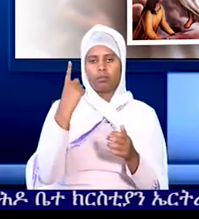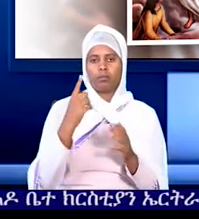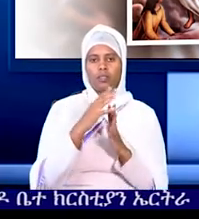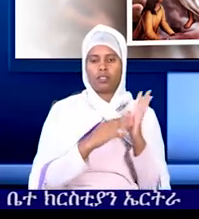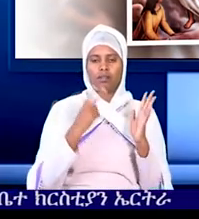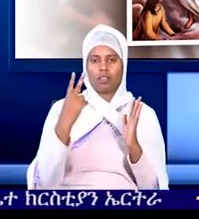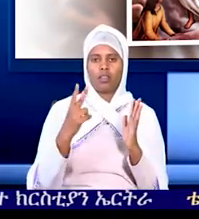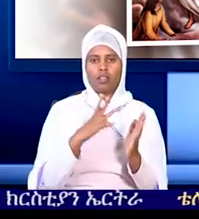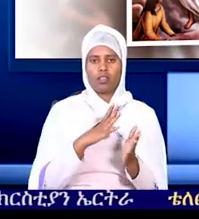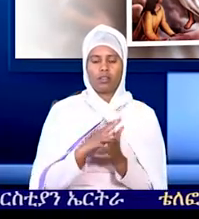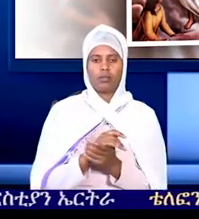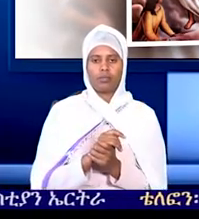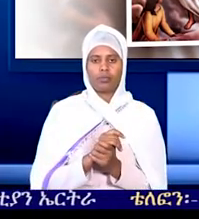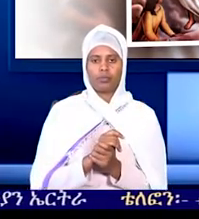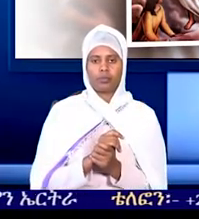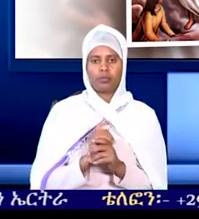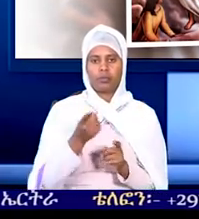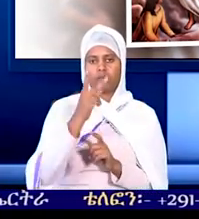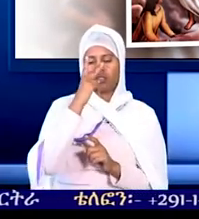ምዕራፍ 2